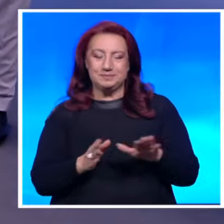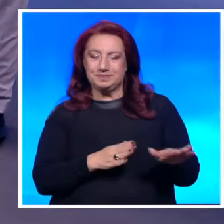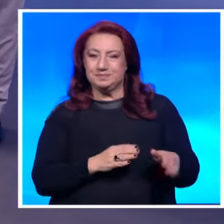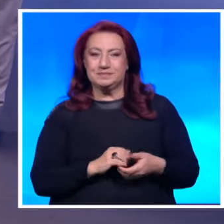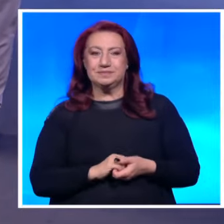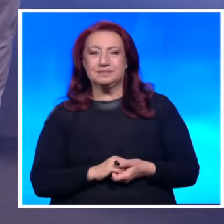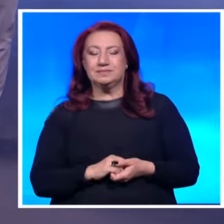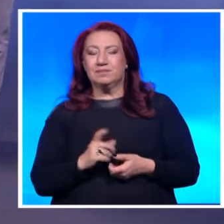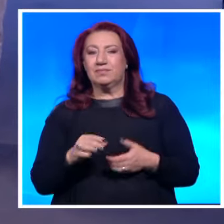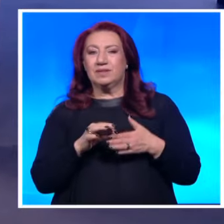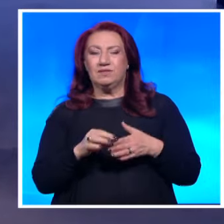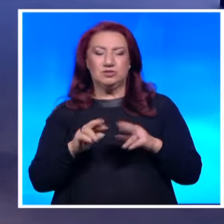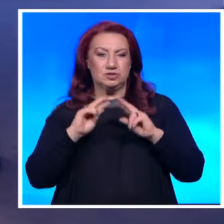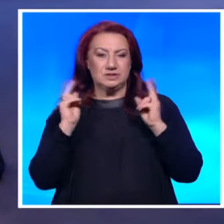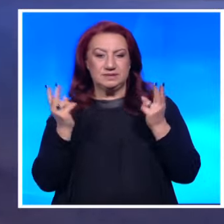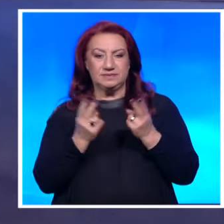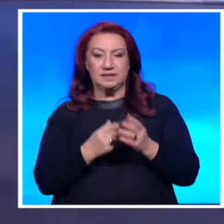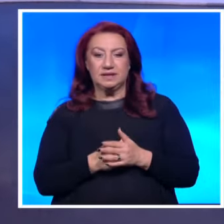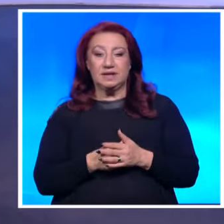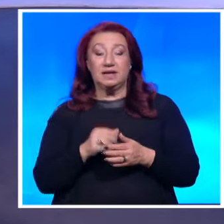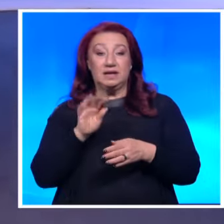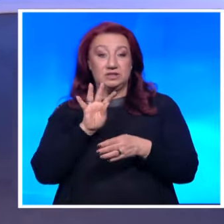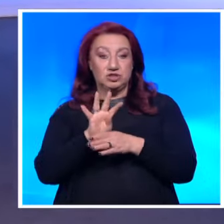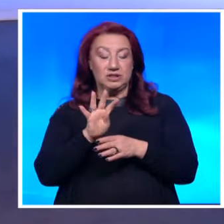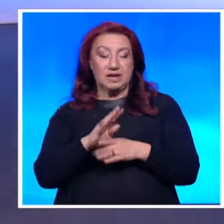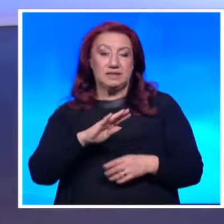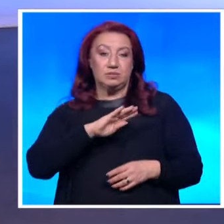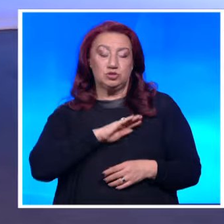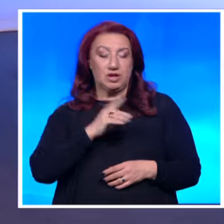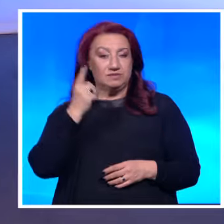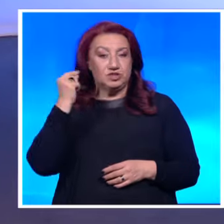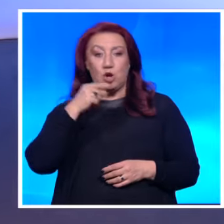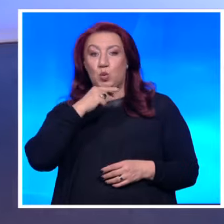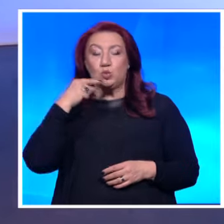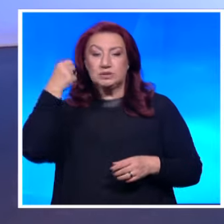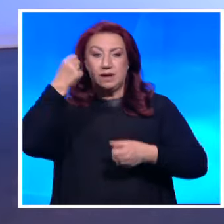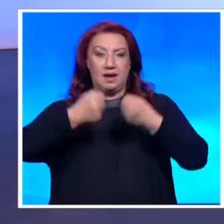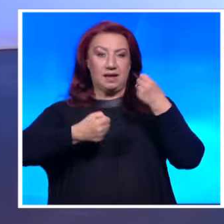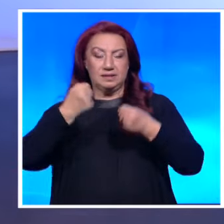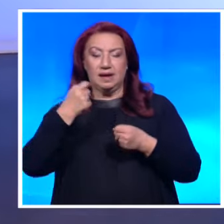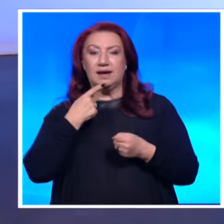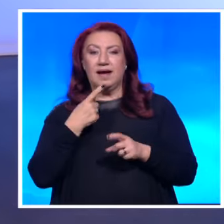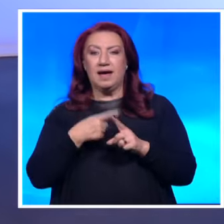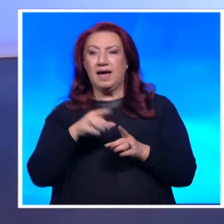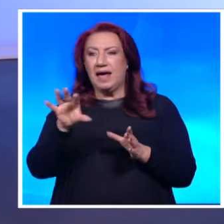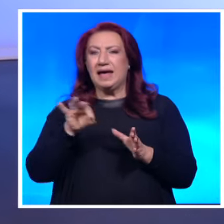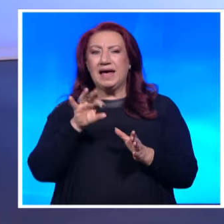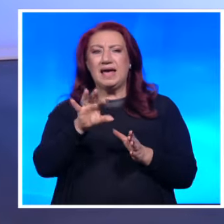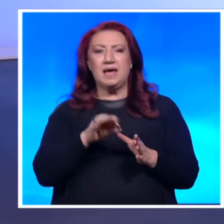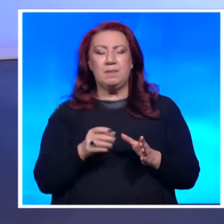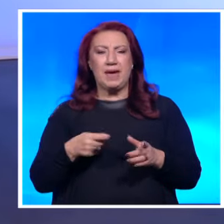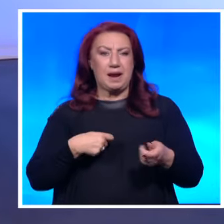водещото от света 14 вече са жертвите на вчерашната руска атака по хипермаркет за стоки за дома в